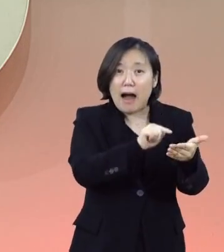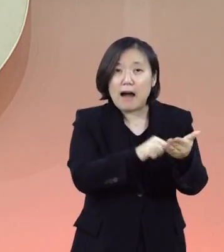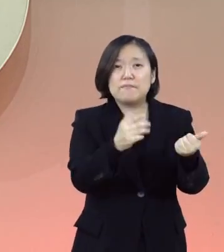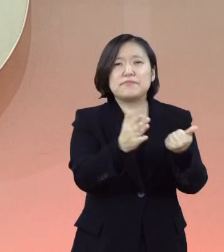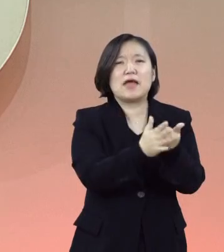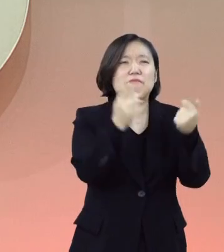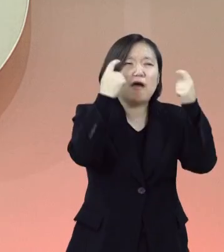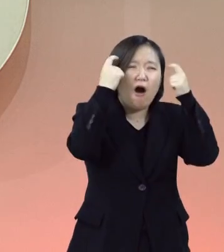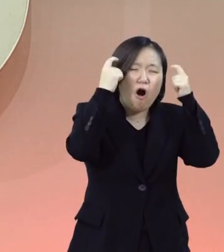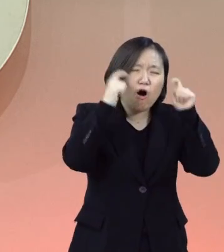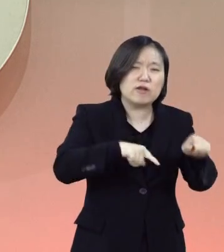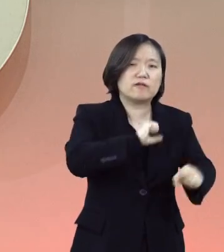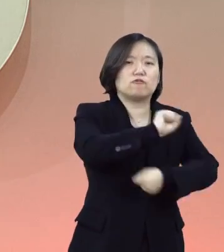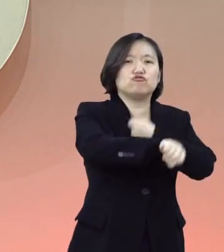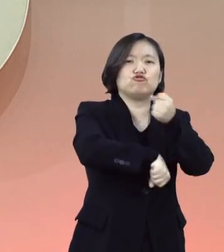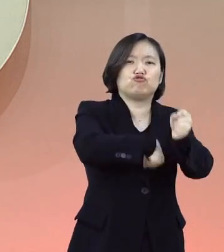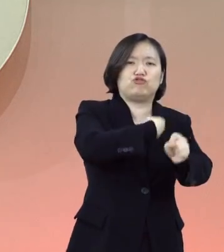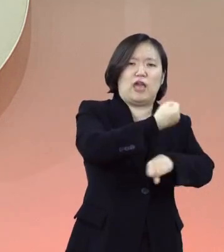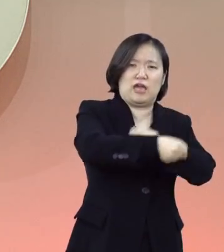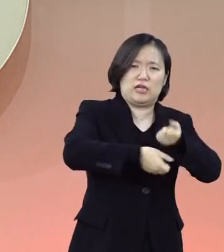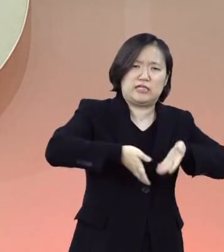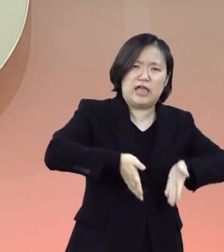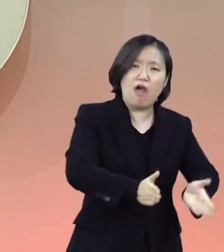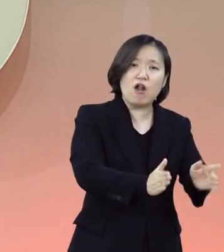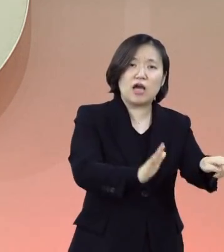어리석은 축생계에 떨어지게 된 거고